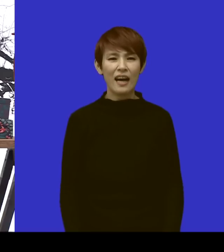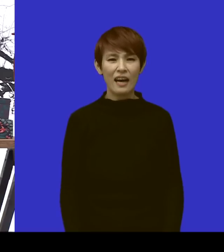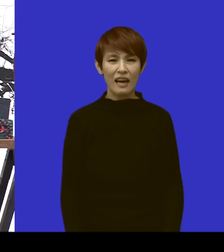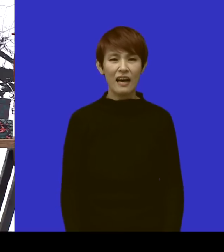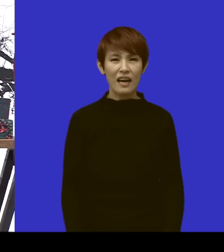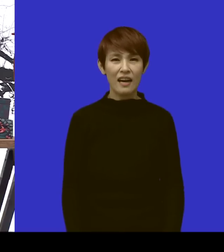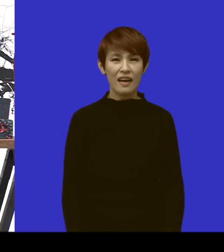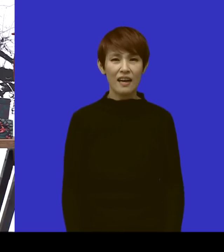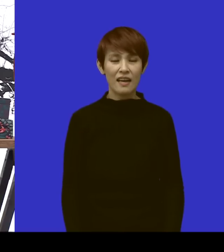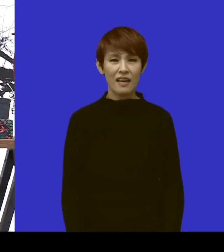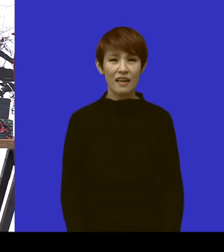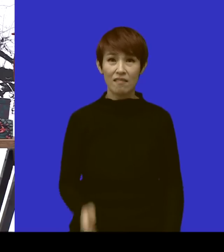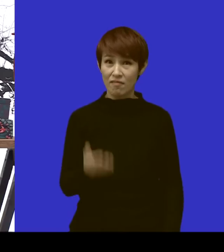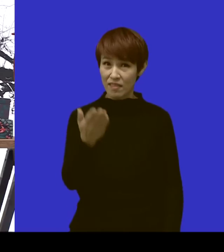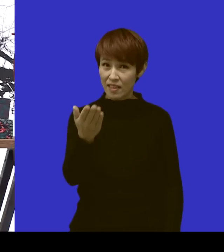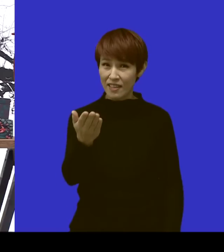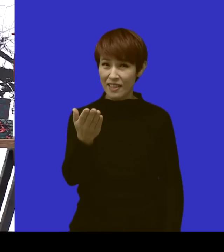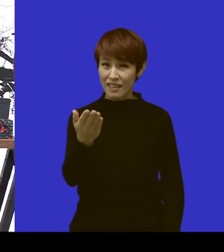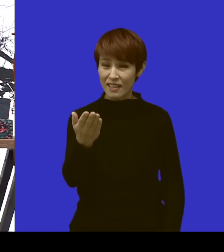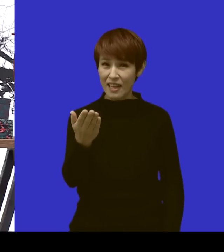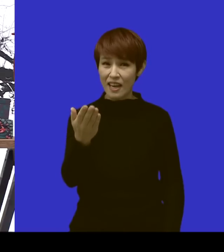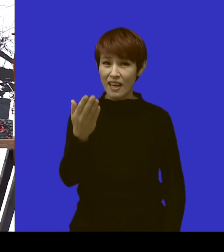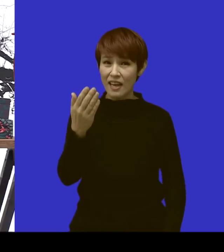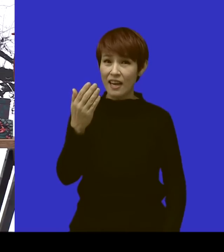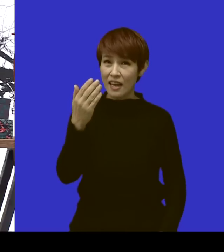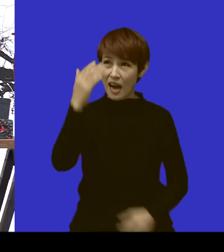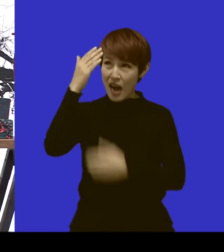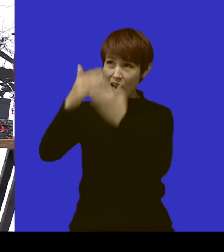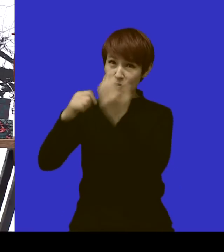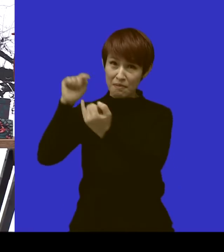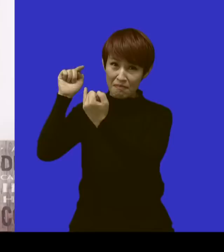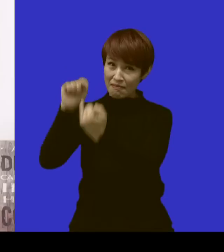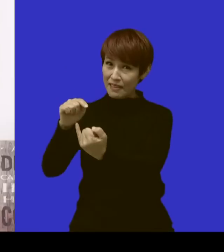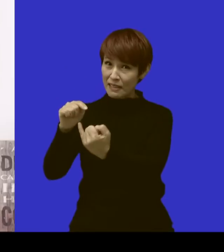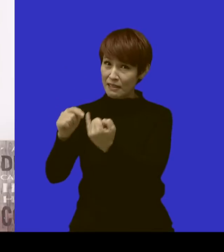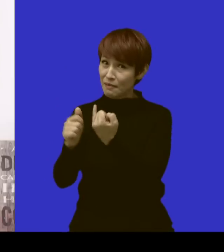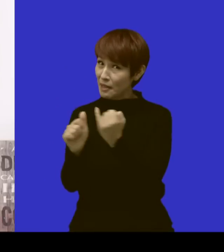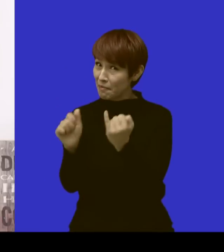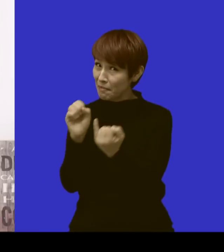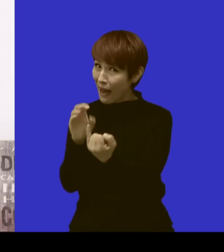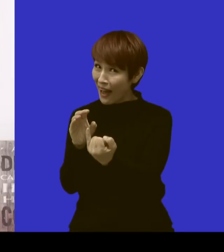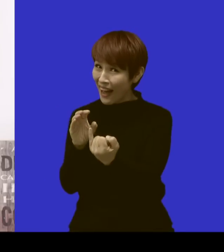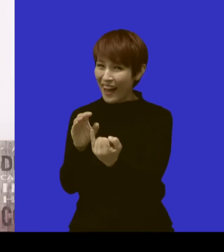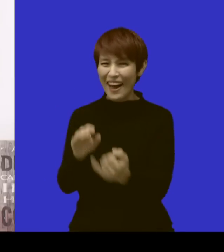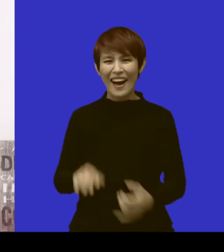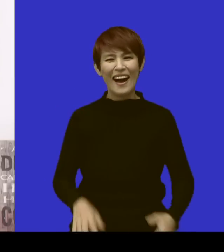아, 그러니까 오집사님 같은 경우는 다른 메시지를 받았나요, 하나님한테?